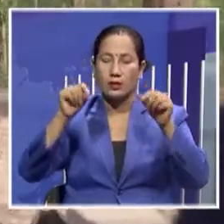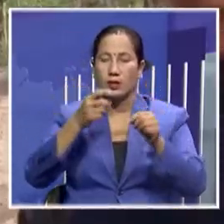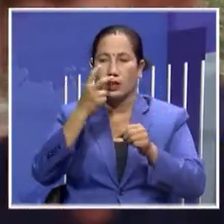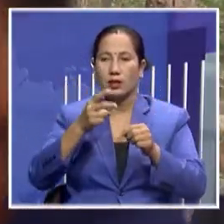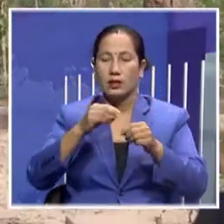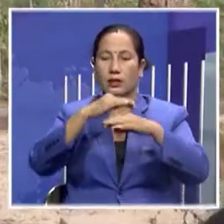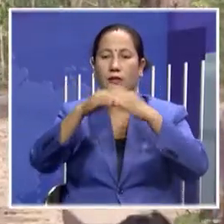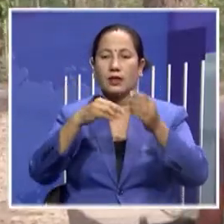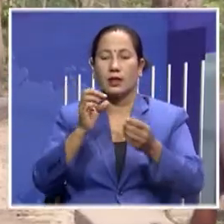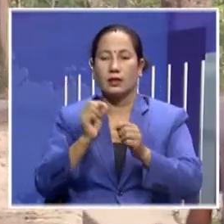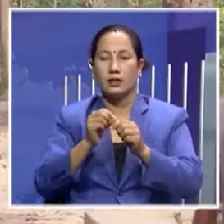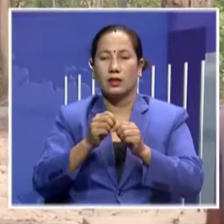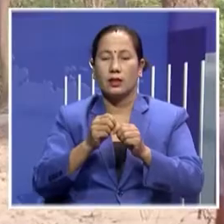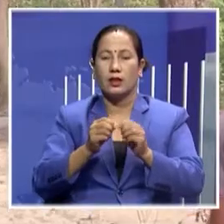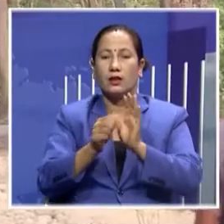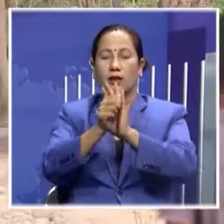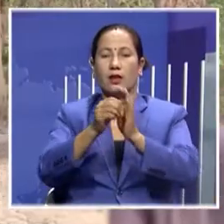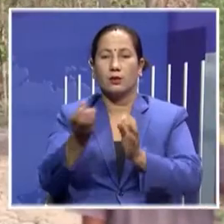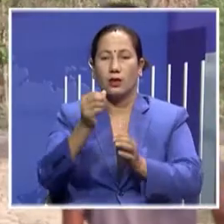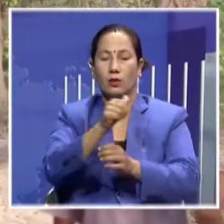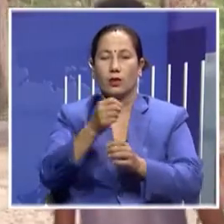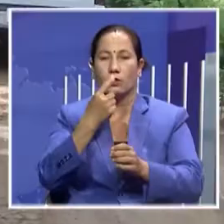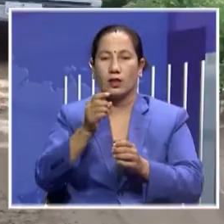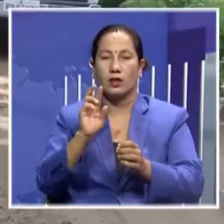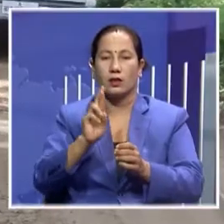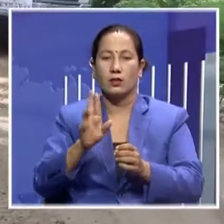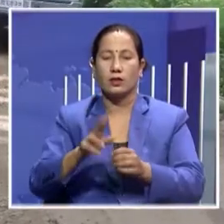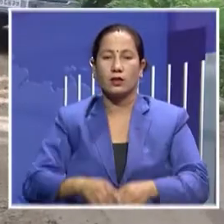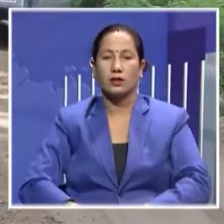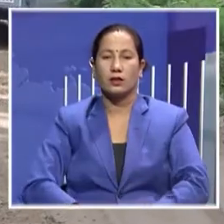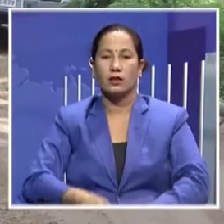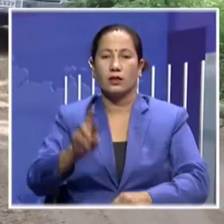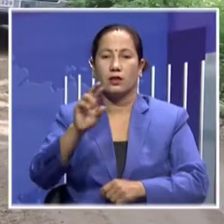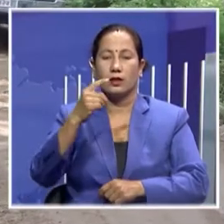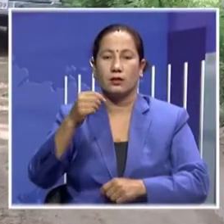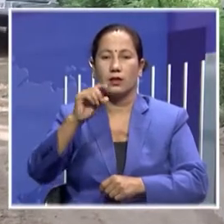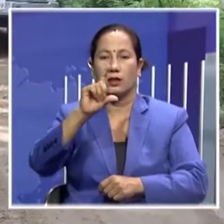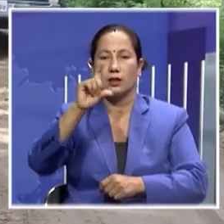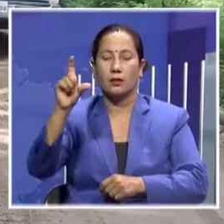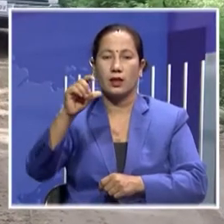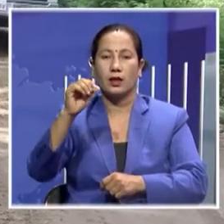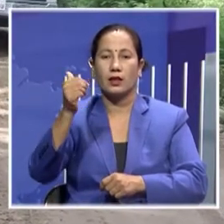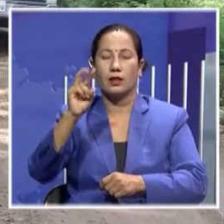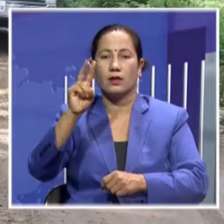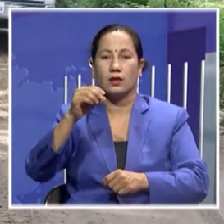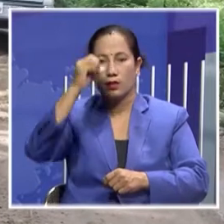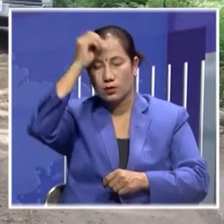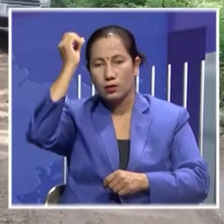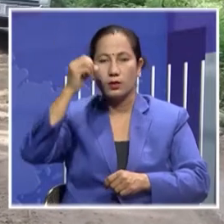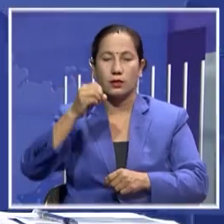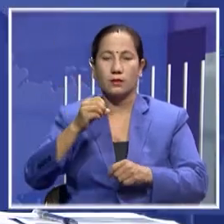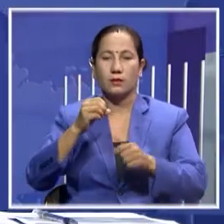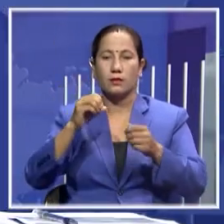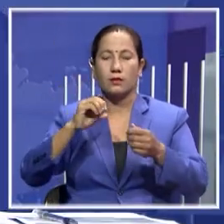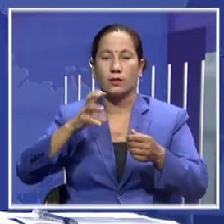निर्माणका कामहरूलाई अझ तीव्र रूपमा अगाडि बढाउने उहाँको भनाइ रहेको छ। रामसिंह टौना, नेपाल टेलिभिजन, सुदूरपश्चिम प्रदेश, कञ्चनपुर।